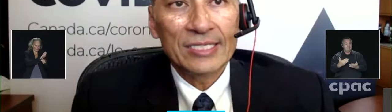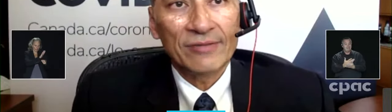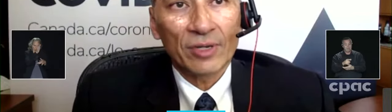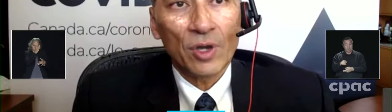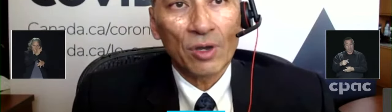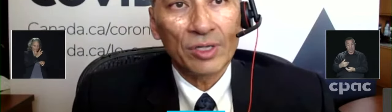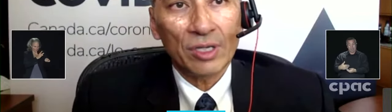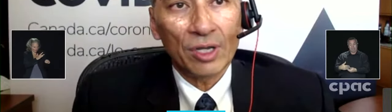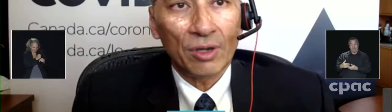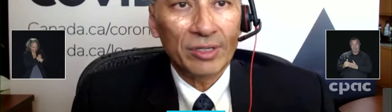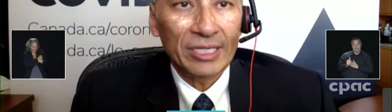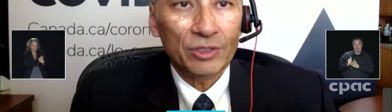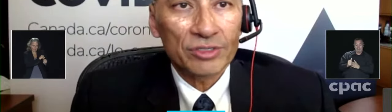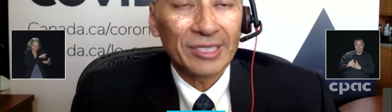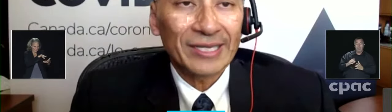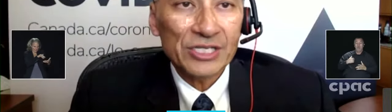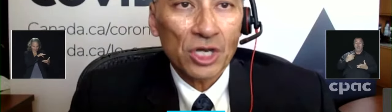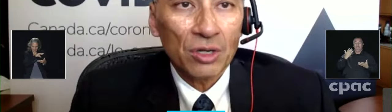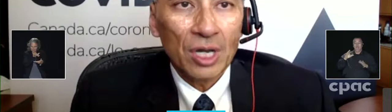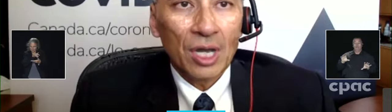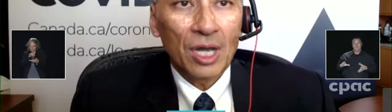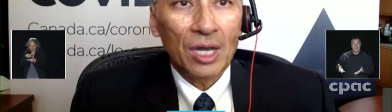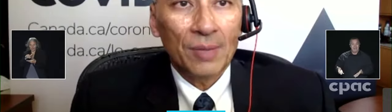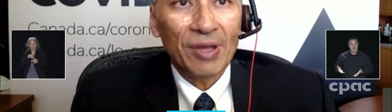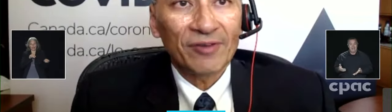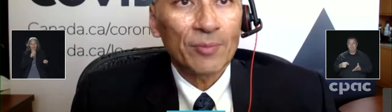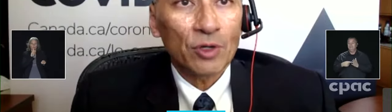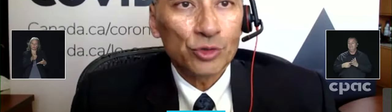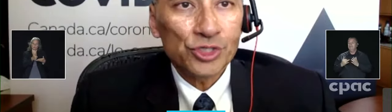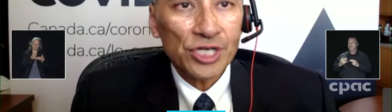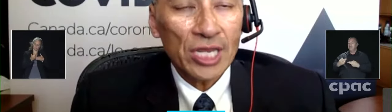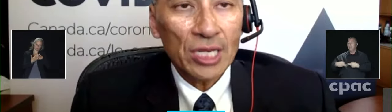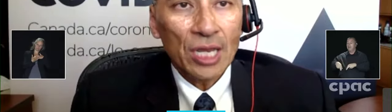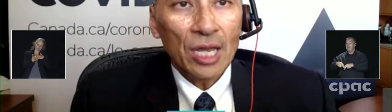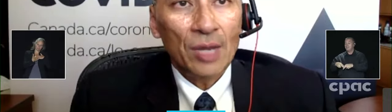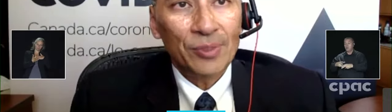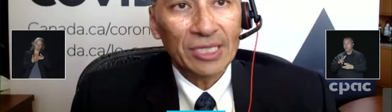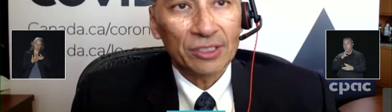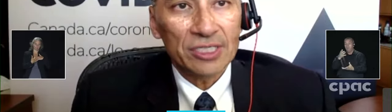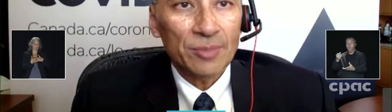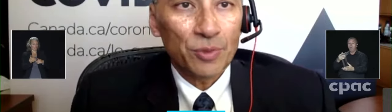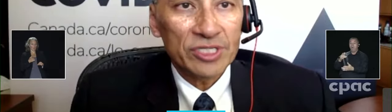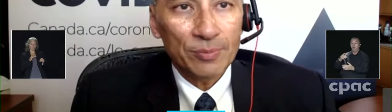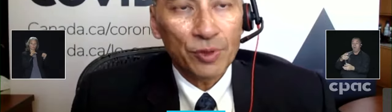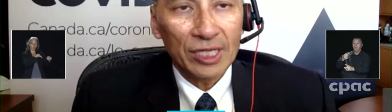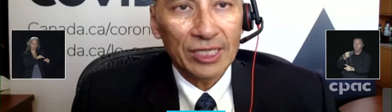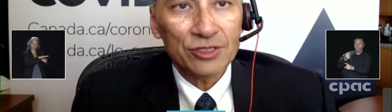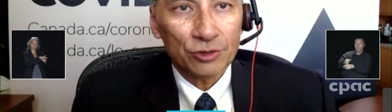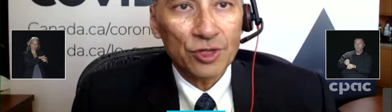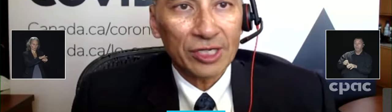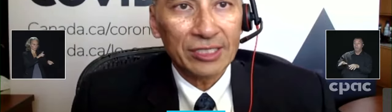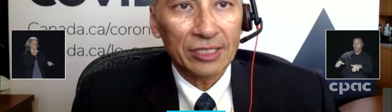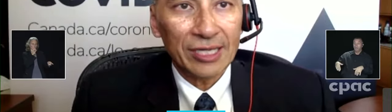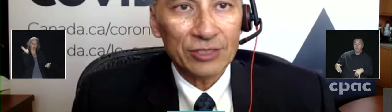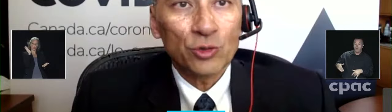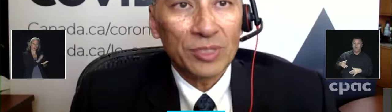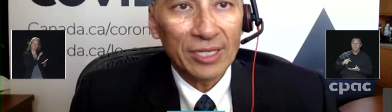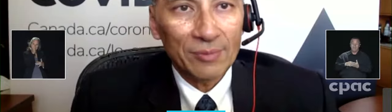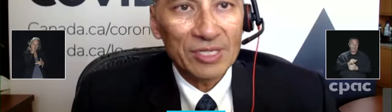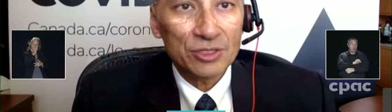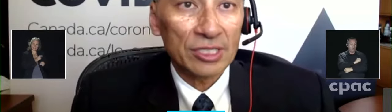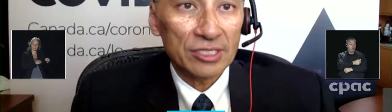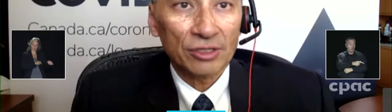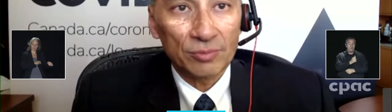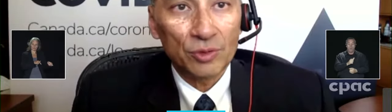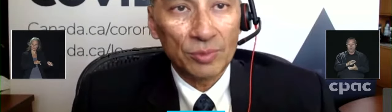guide. Si vraiment on est dans une région pas vraiment touchée, peut-être que c'est possible pour les autorités